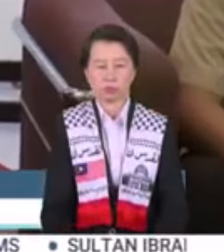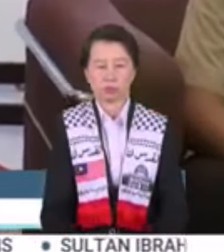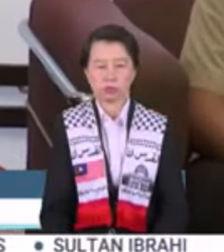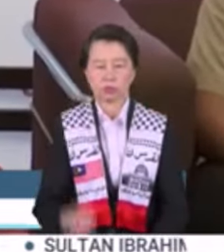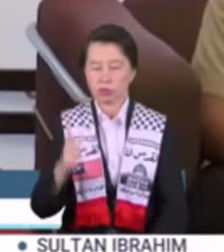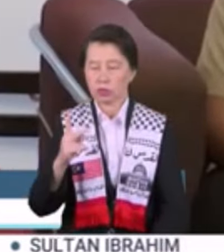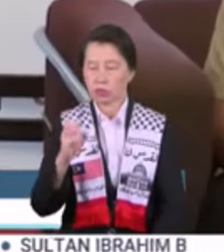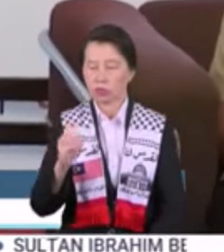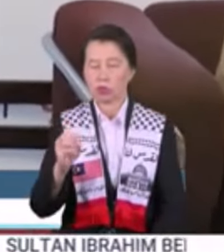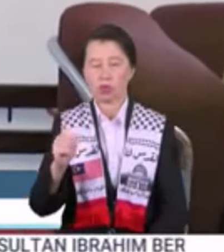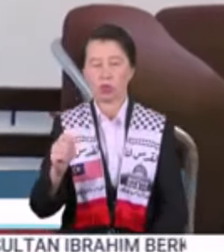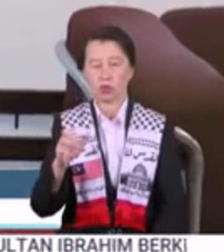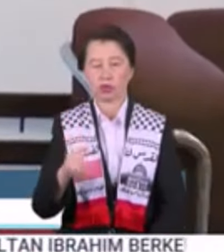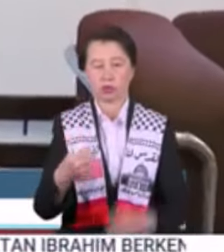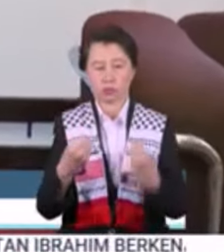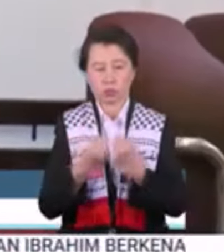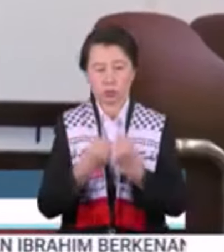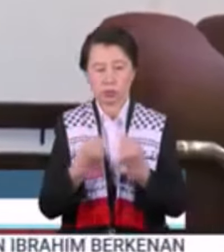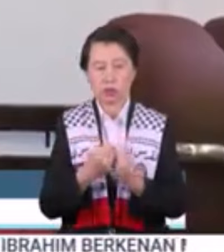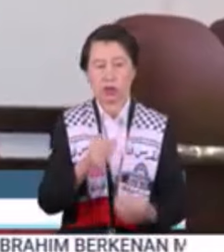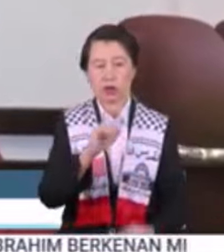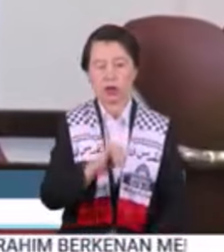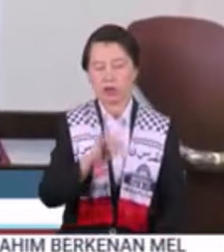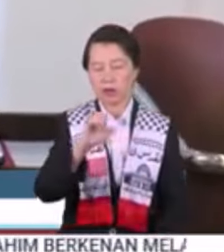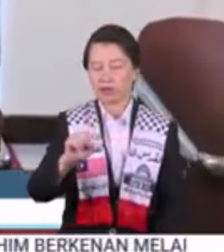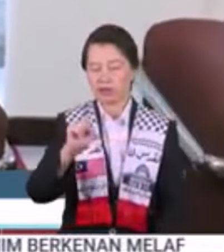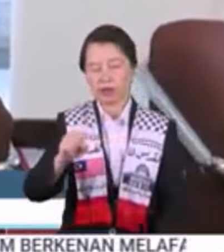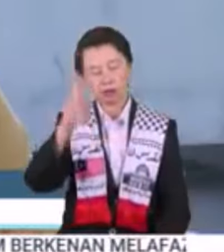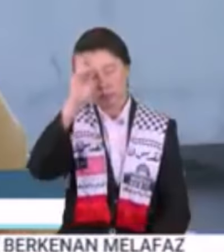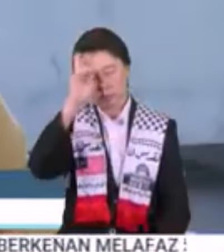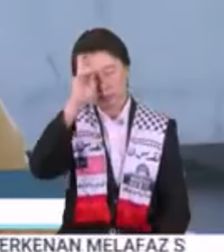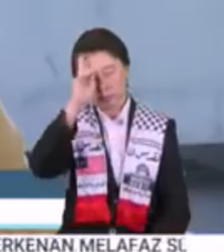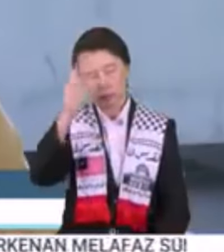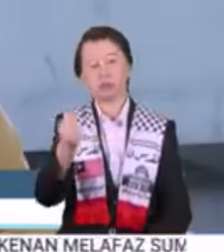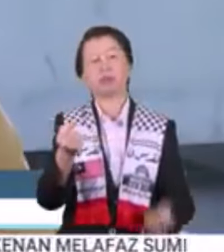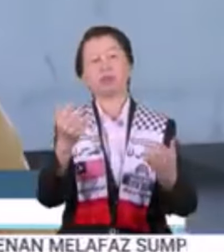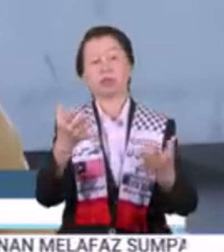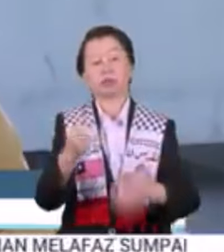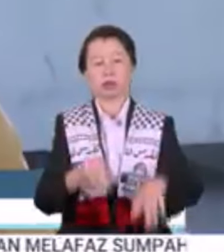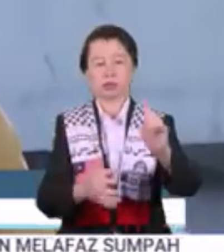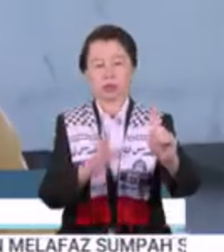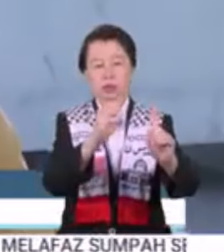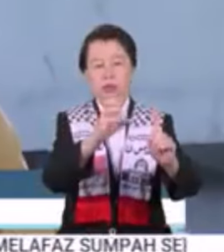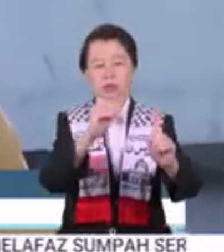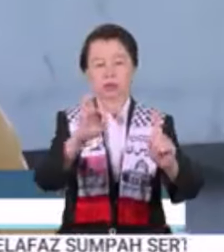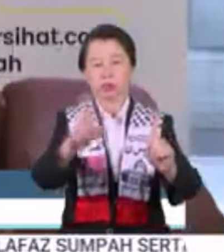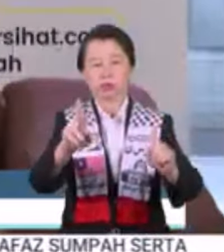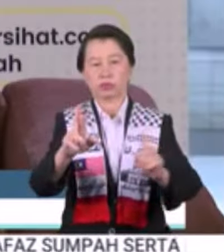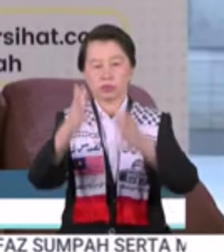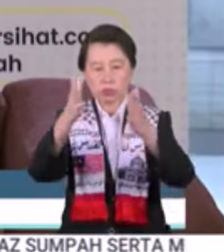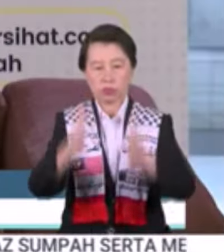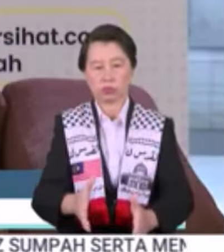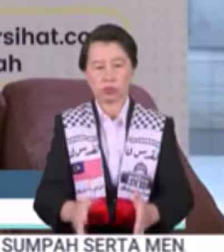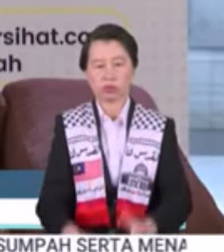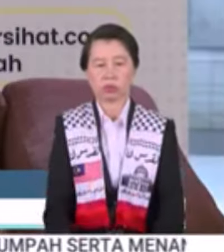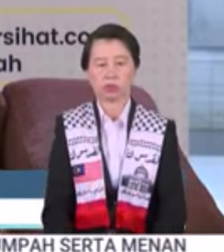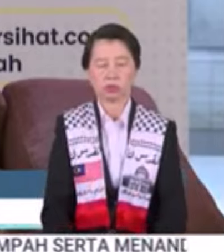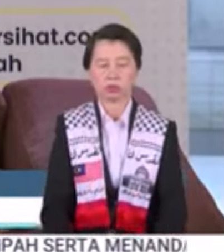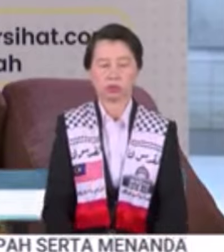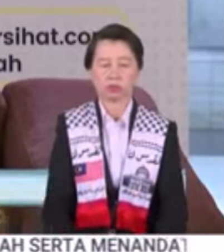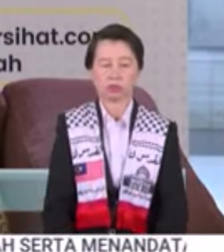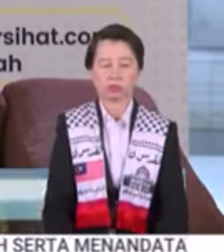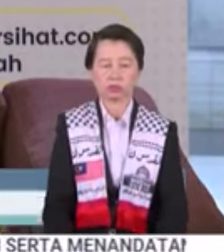Kota penerima ISS tahun ini dikekalkan iaitu seramai 100,000 penerima.